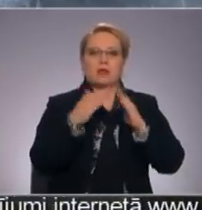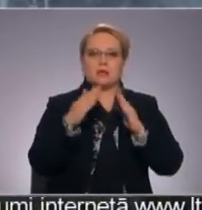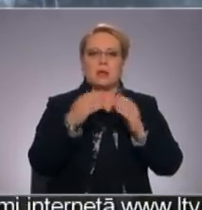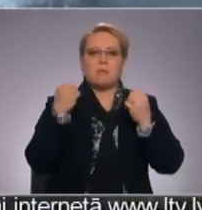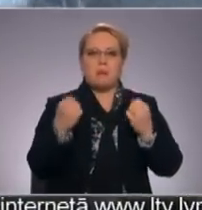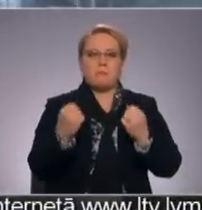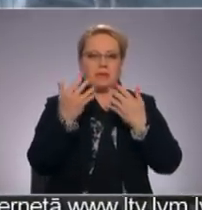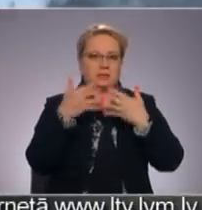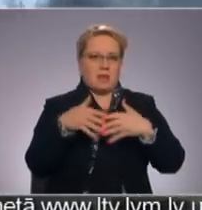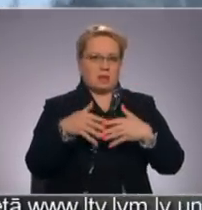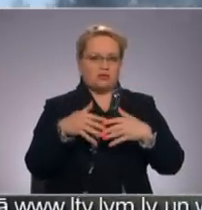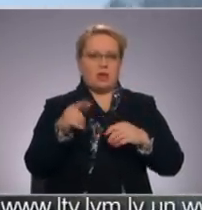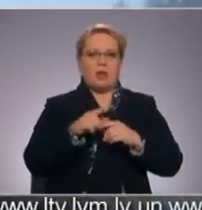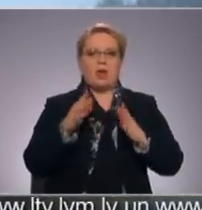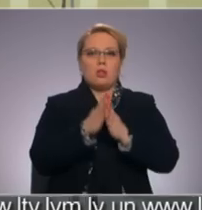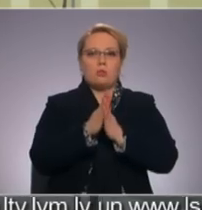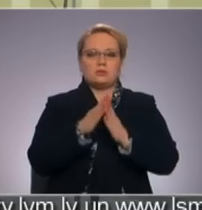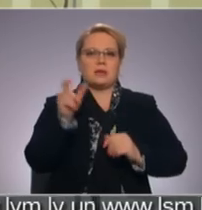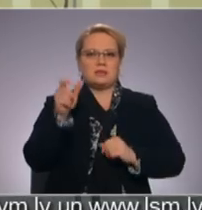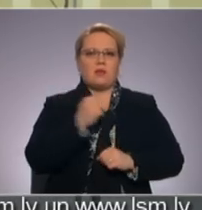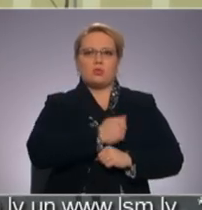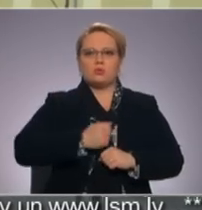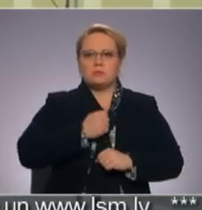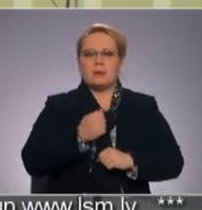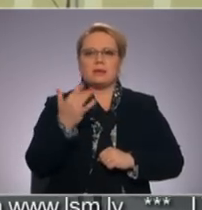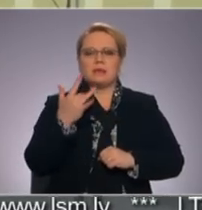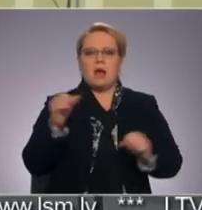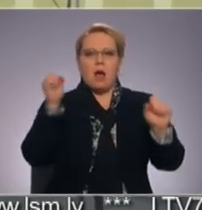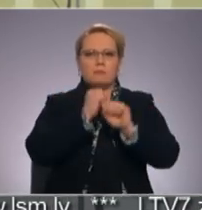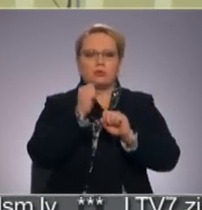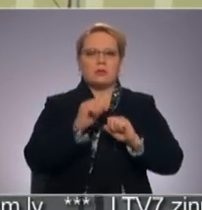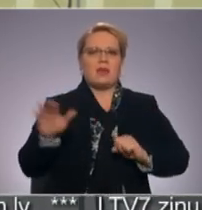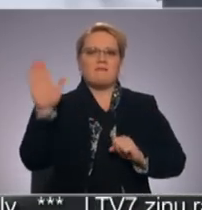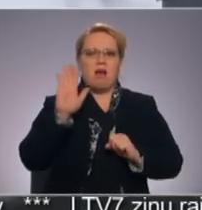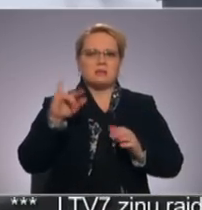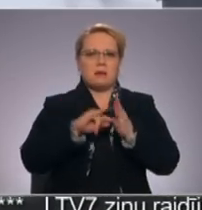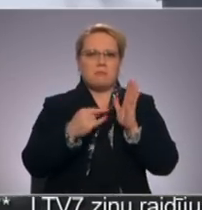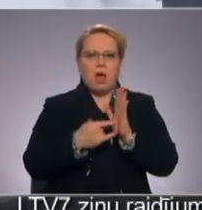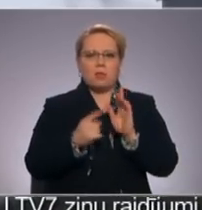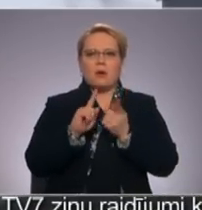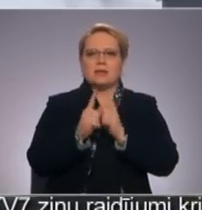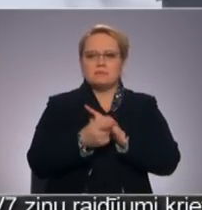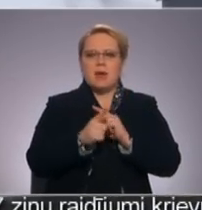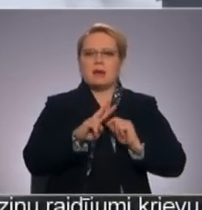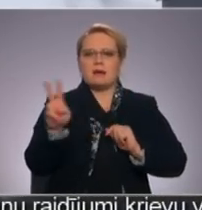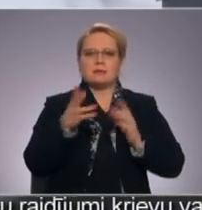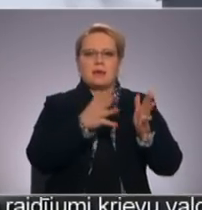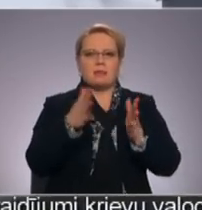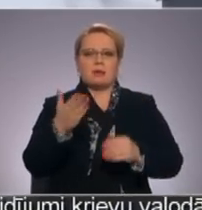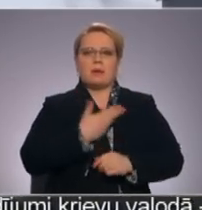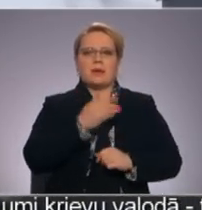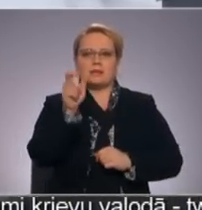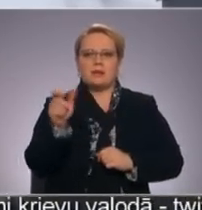pamatīgi sarežģī. Lūdzā cilvēki ir dusmīgi par to, cik absurdi valstī tiek plānotas izmaiņas, kuras ietekmē